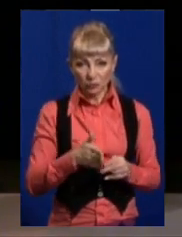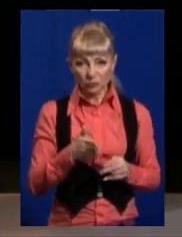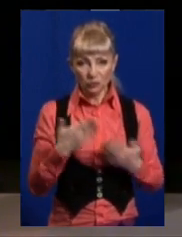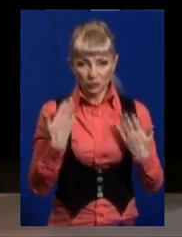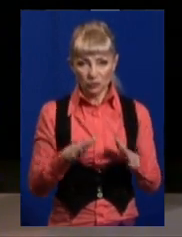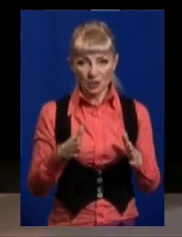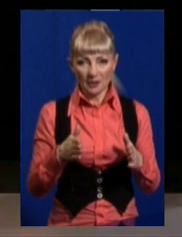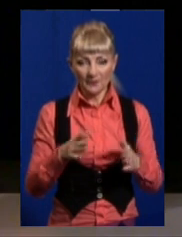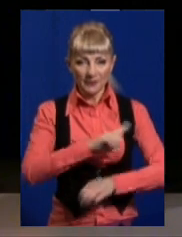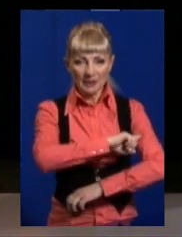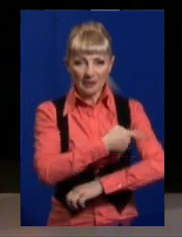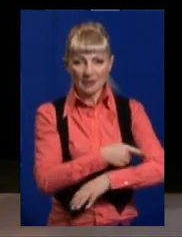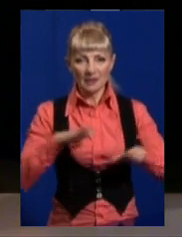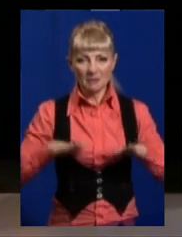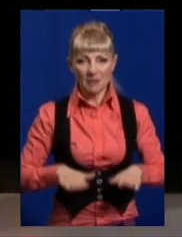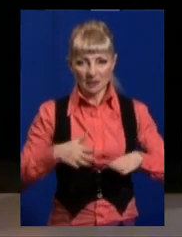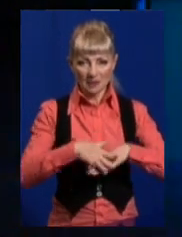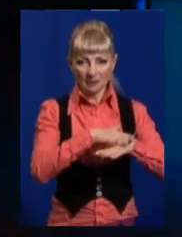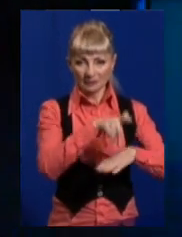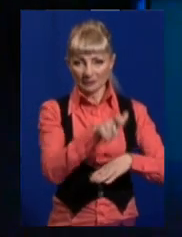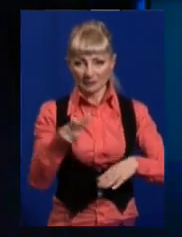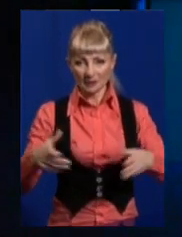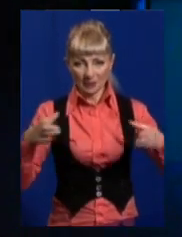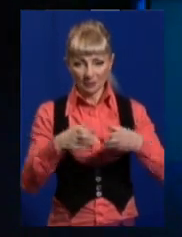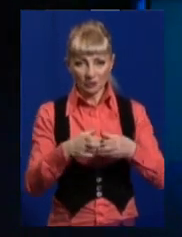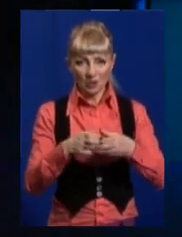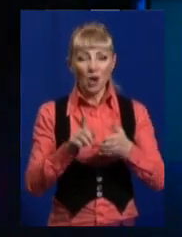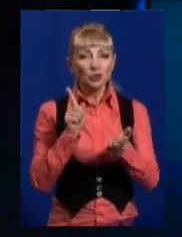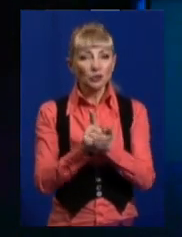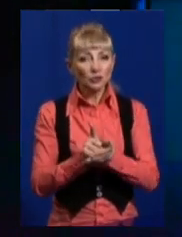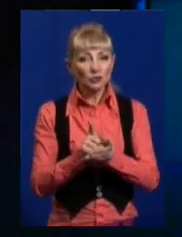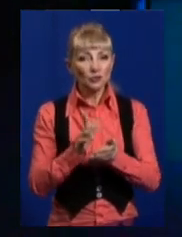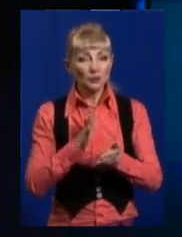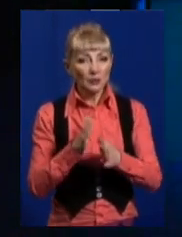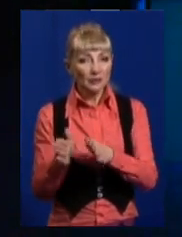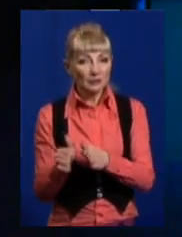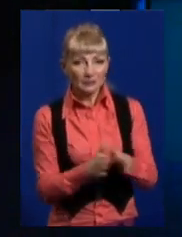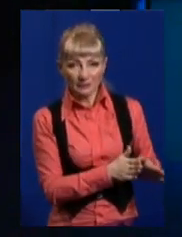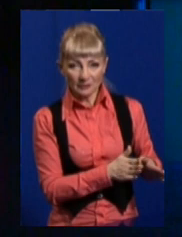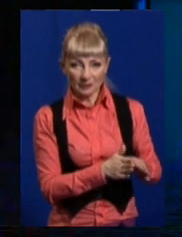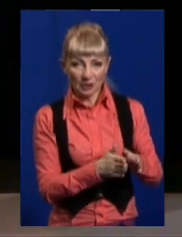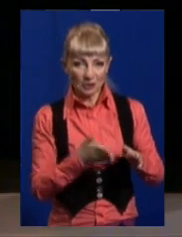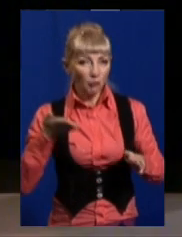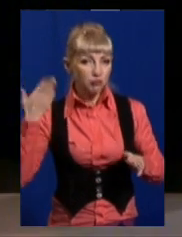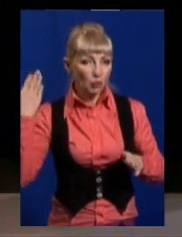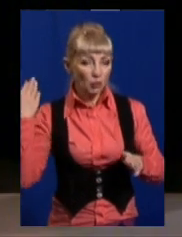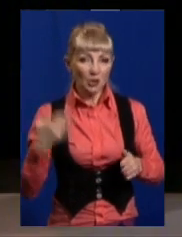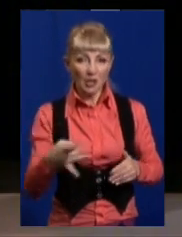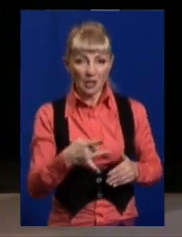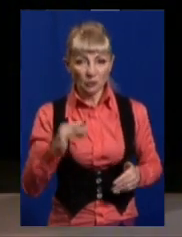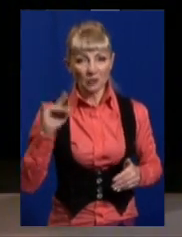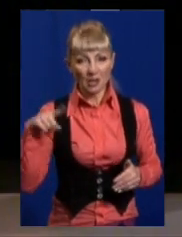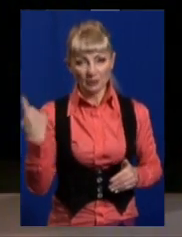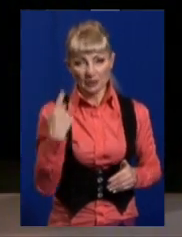вже сильні місцеві громади, мали відійти, в принципі, у минуле районні та обласні